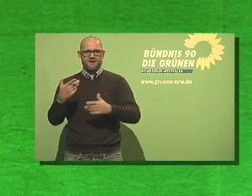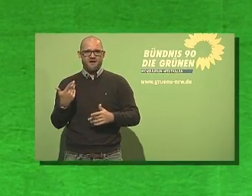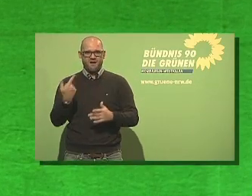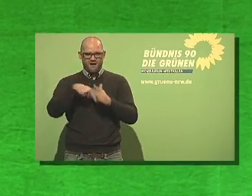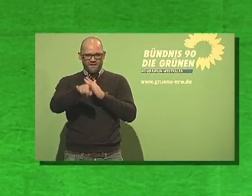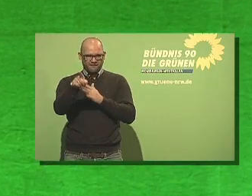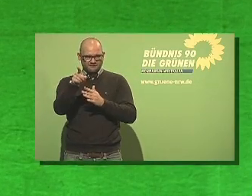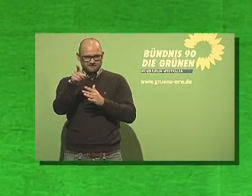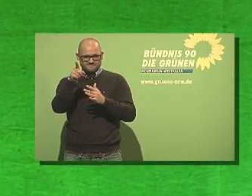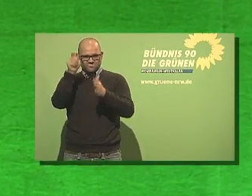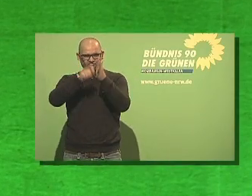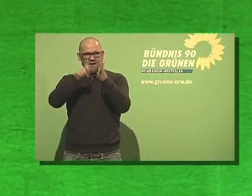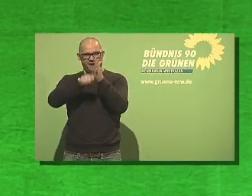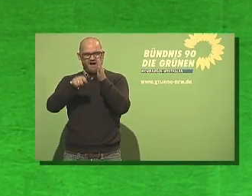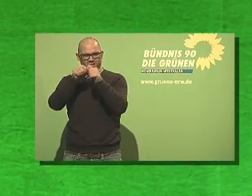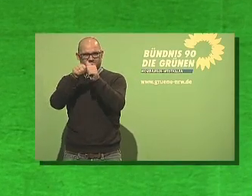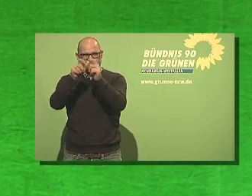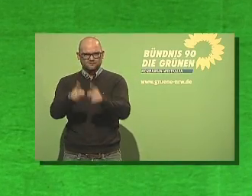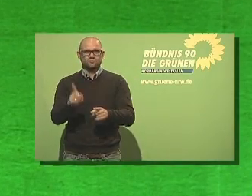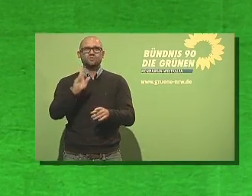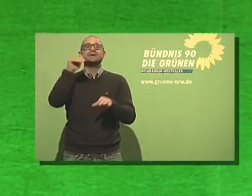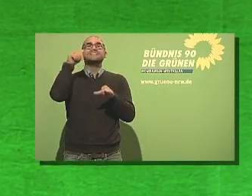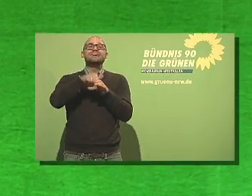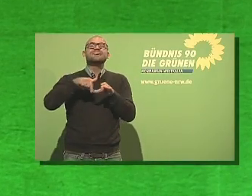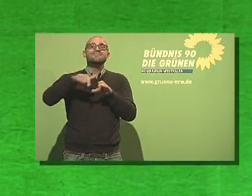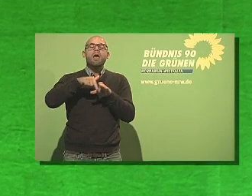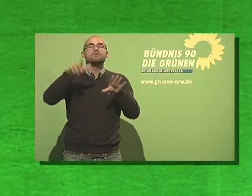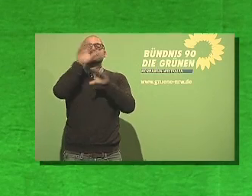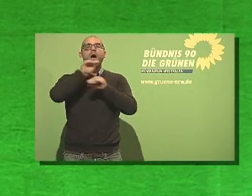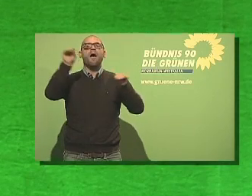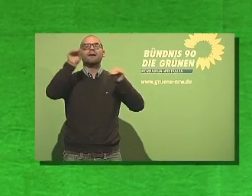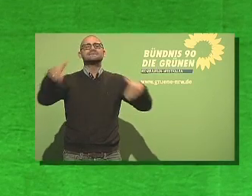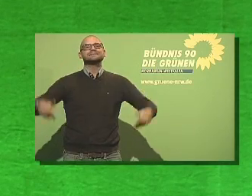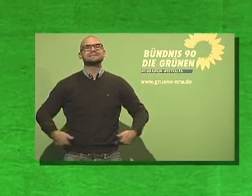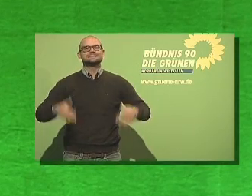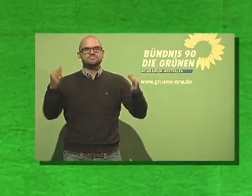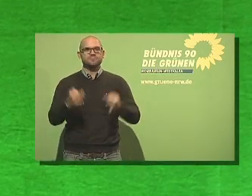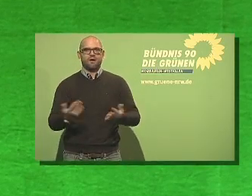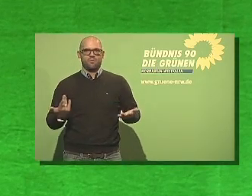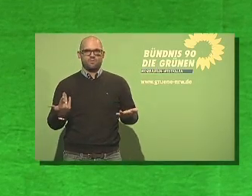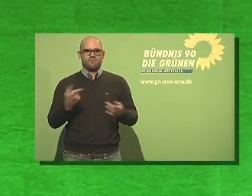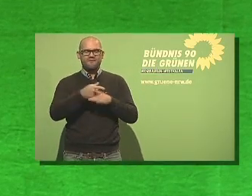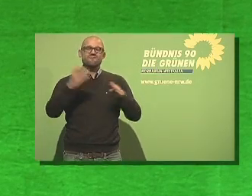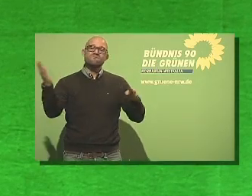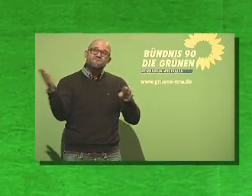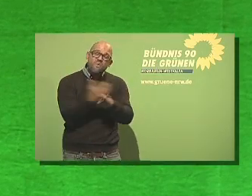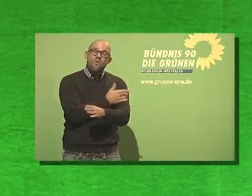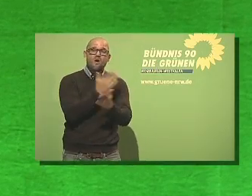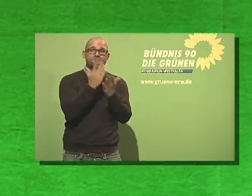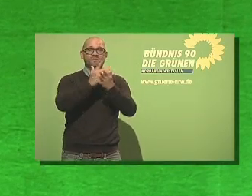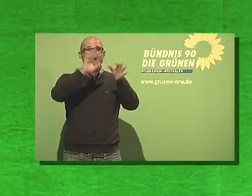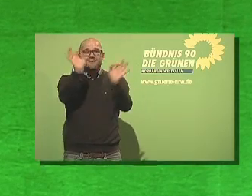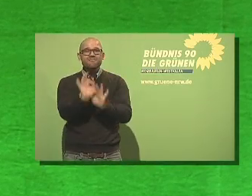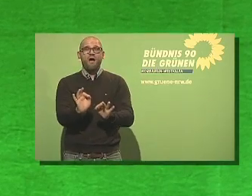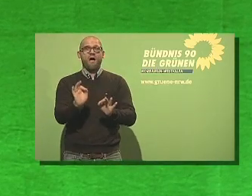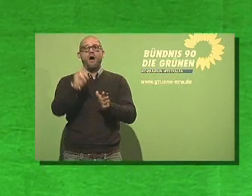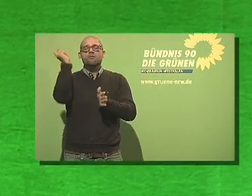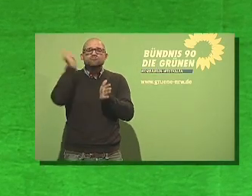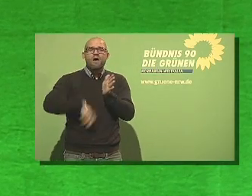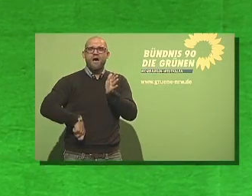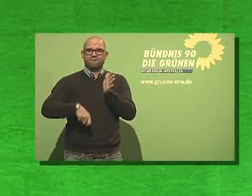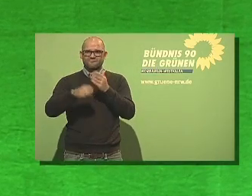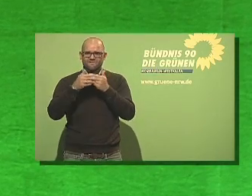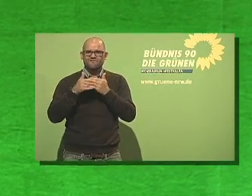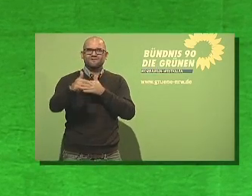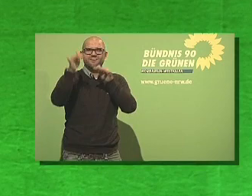wir brauchen auch einen Inlandsnachrichtendienst, der sich im Vorfeld von konkreten Gefahren oder Straftaten auf gewaltbereite Bestrebungen